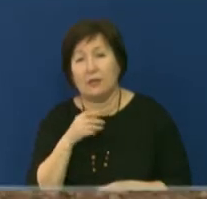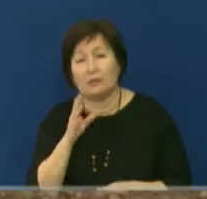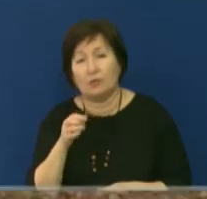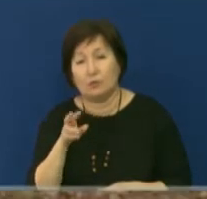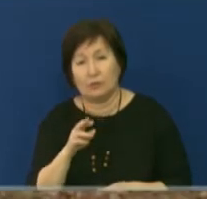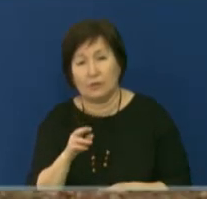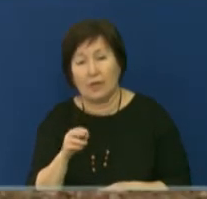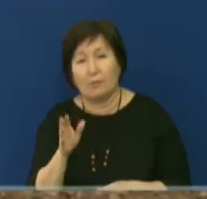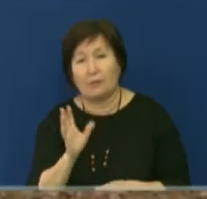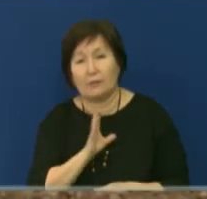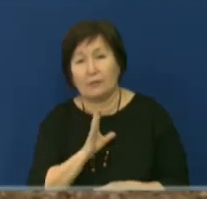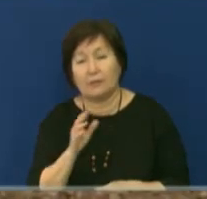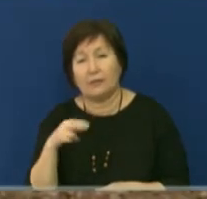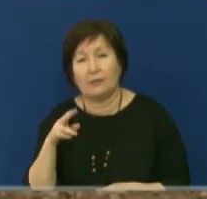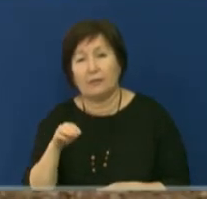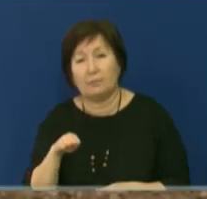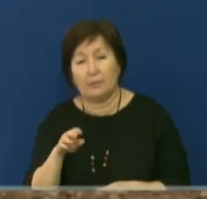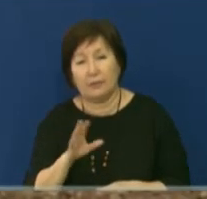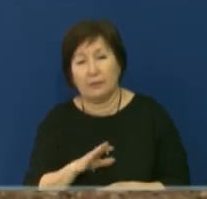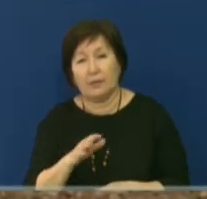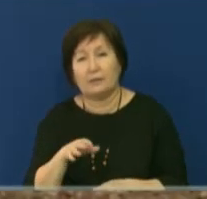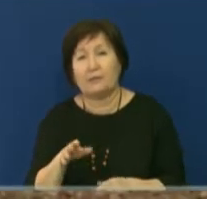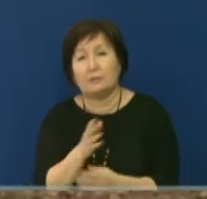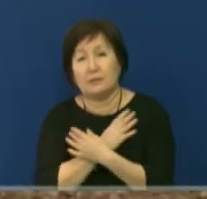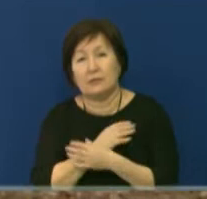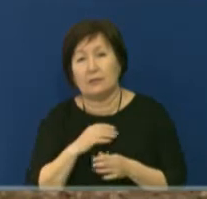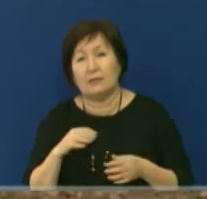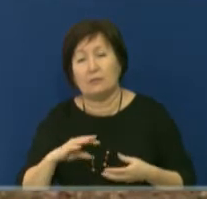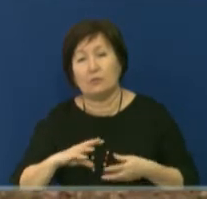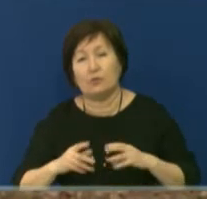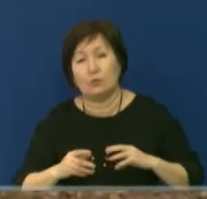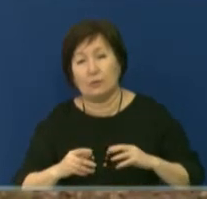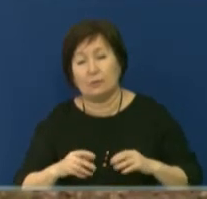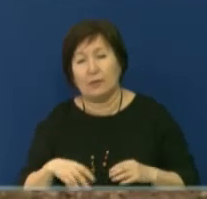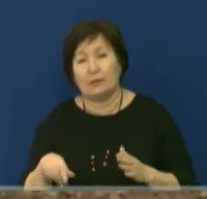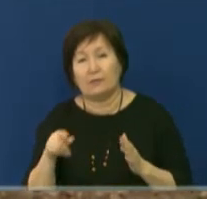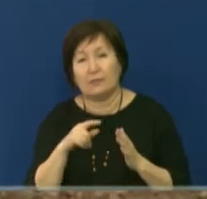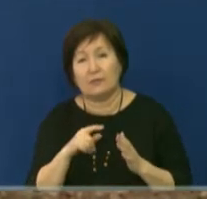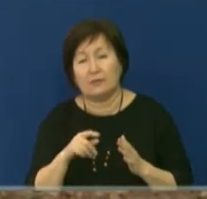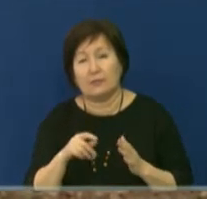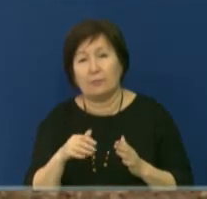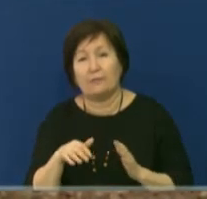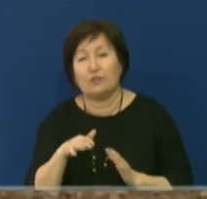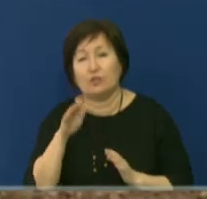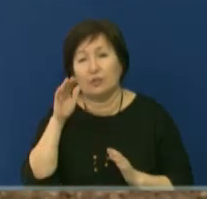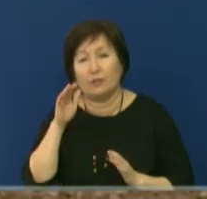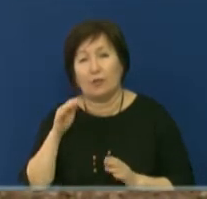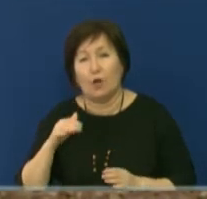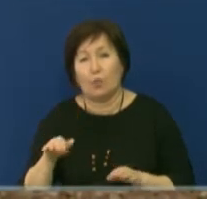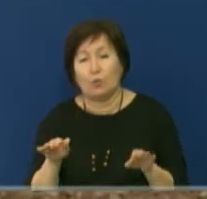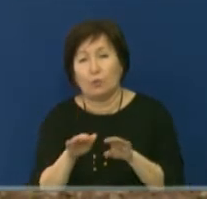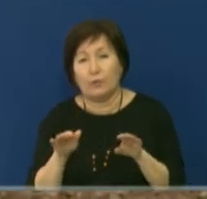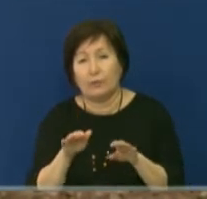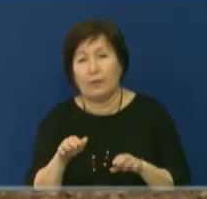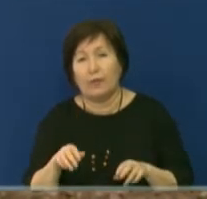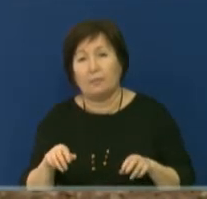происшествие со смертельным исходом, где в целях повышения уровня безопасности дорожного движения,